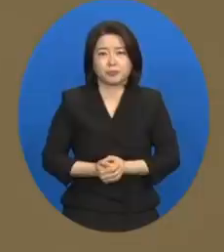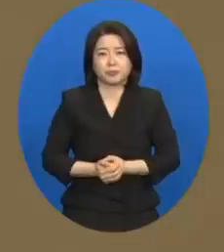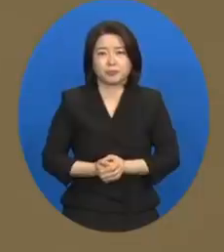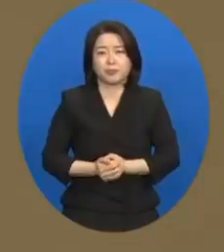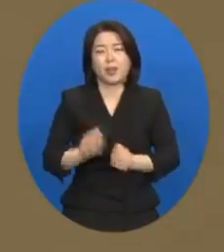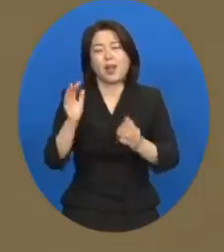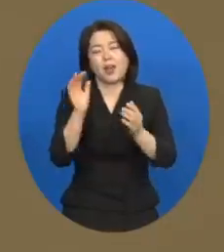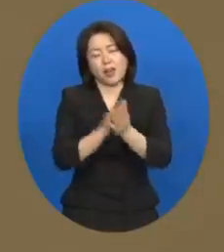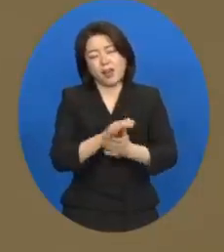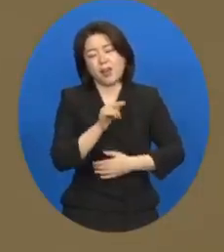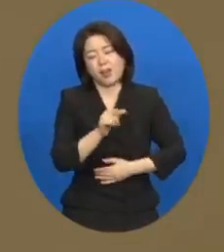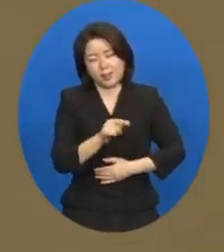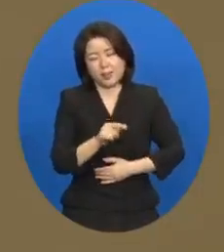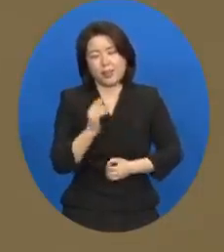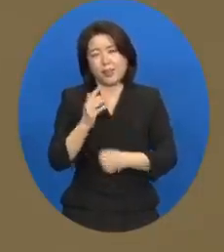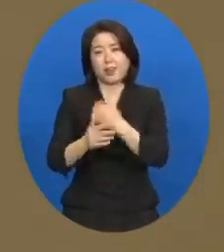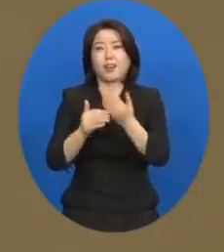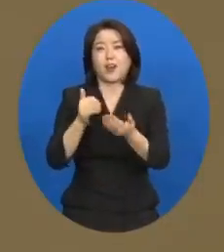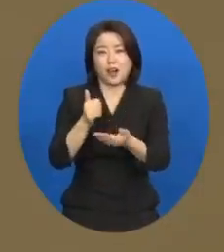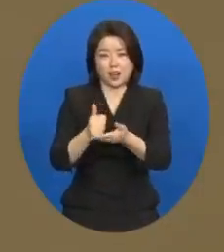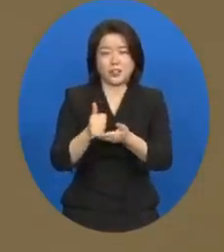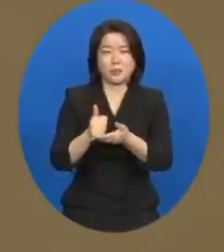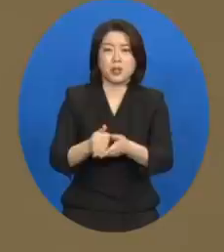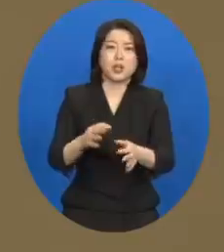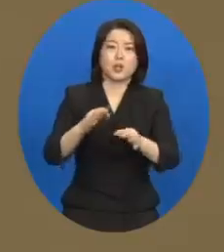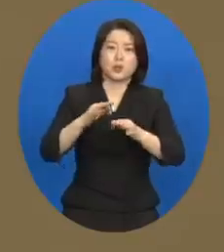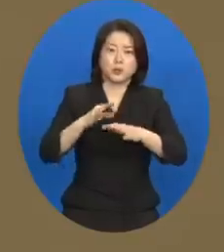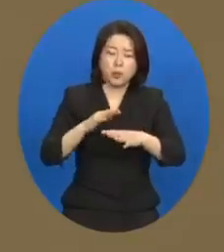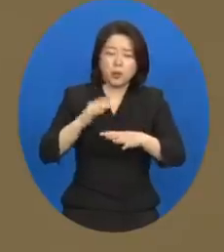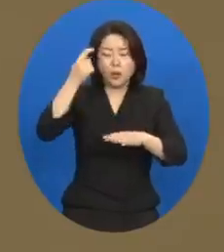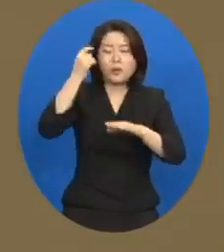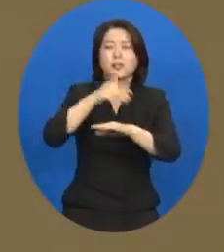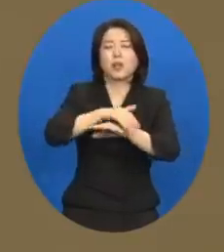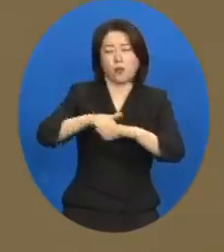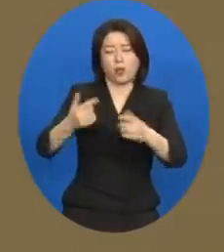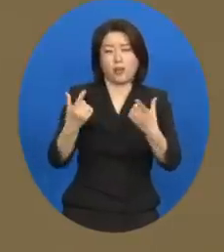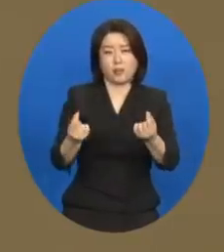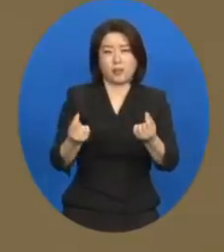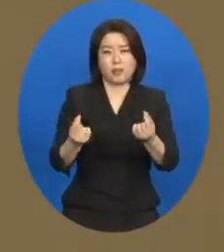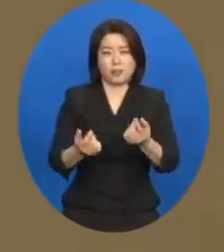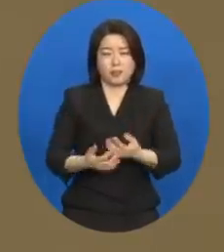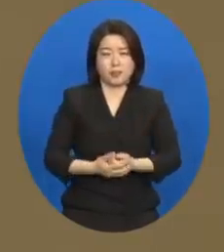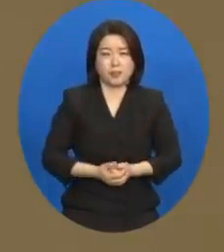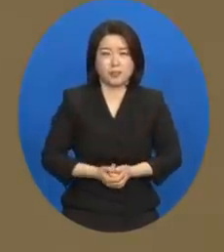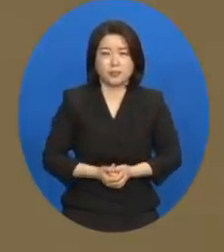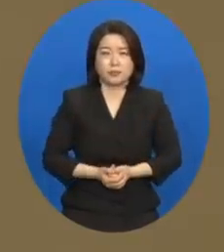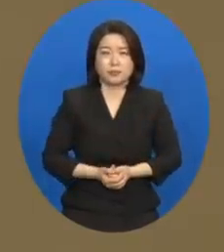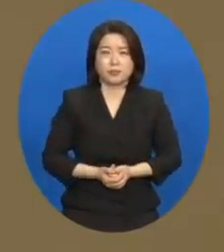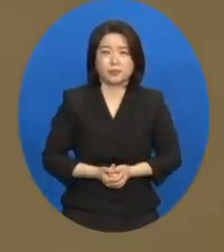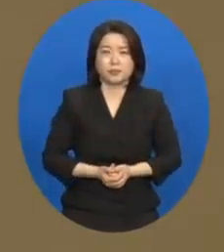아, 이게 하나님의 놀라운 하나님의 계획이구나.